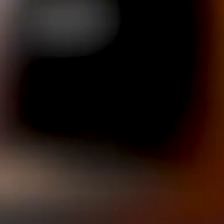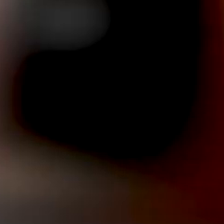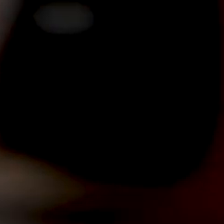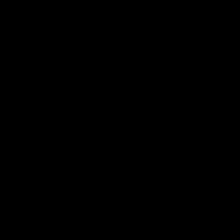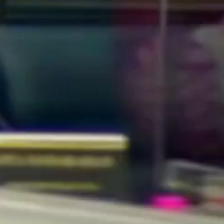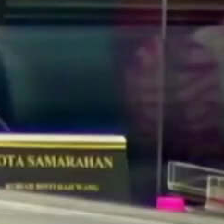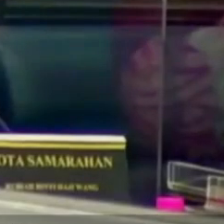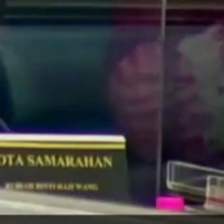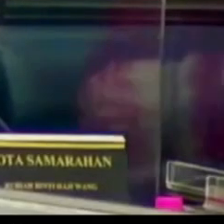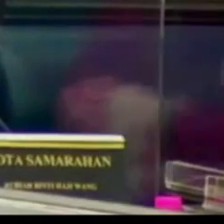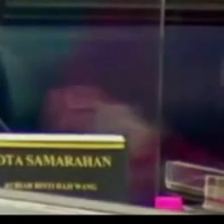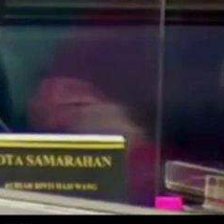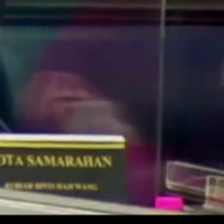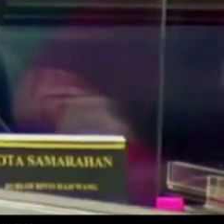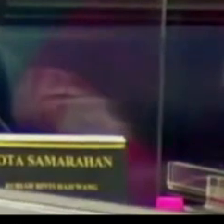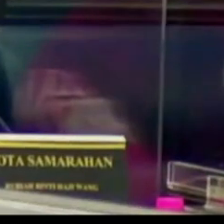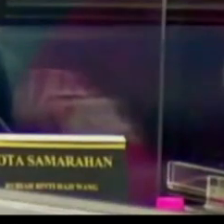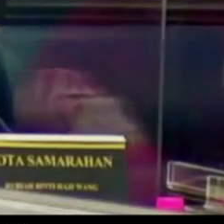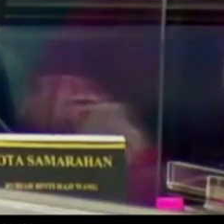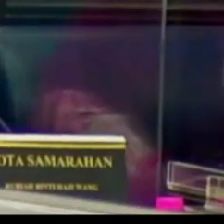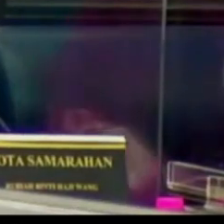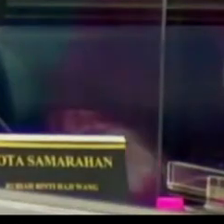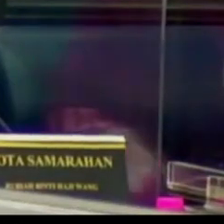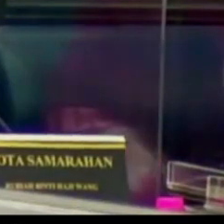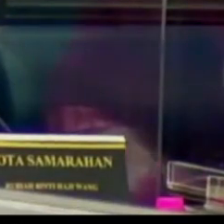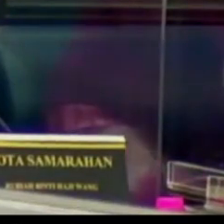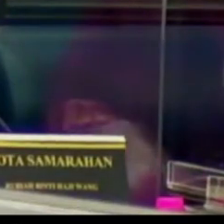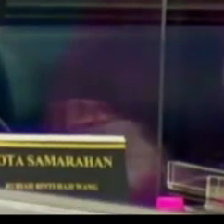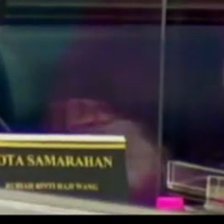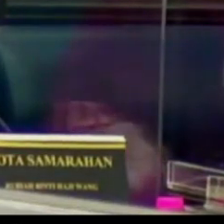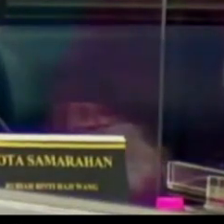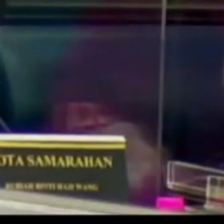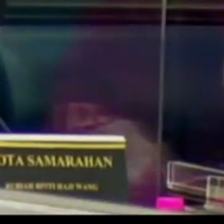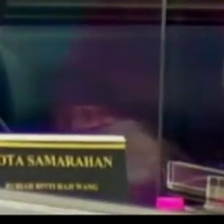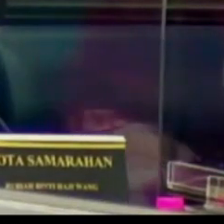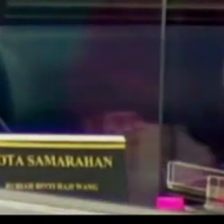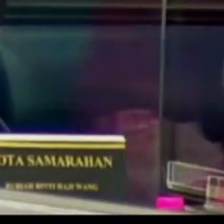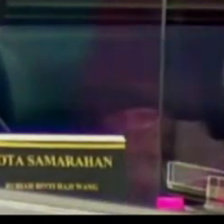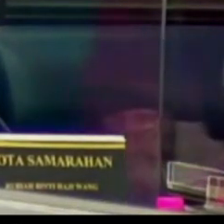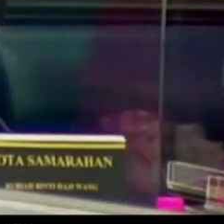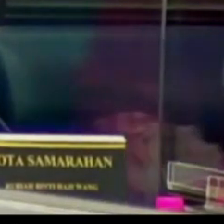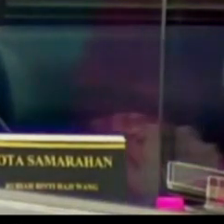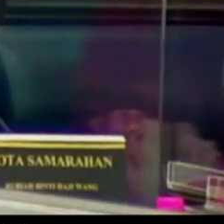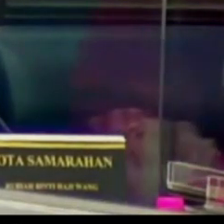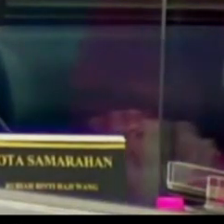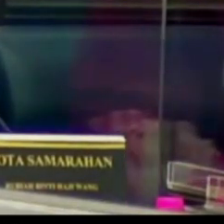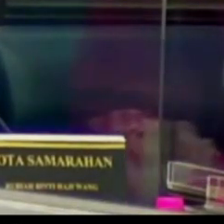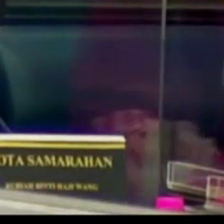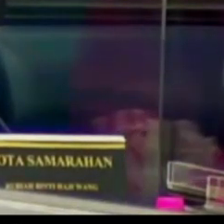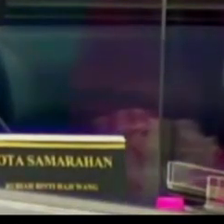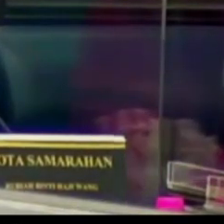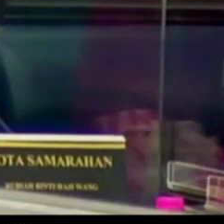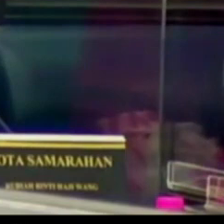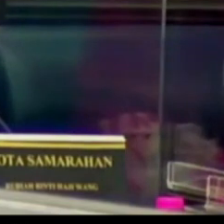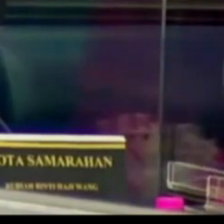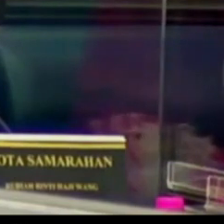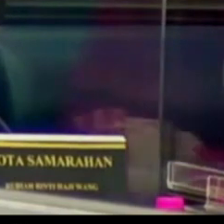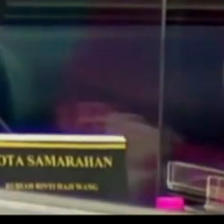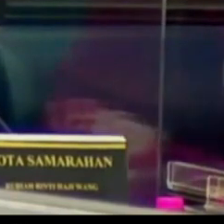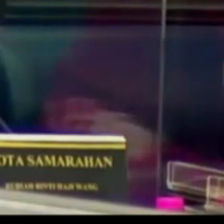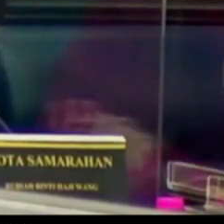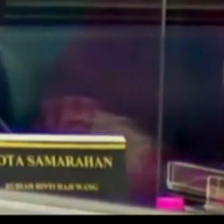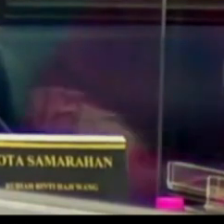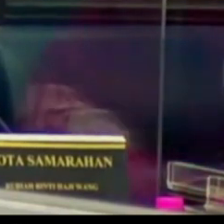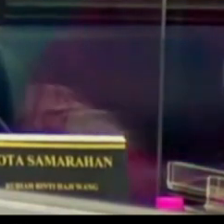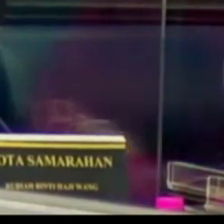trims Assalamualaikum warahmatullahi wabarakatuh Terima kasih jatuh yang dipertua elang